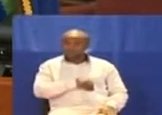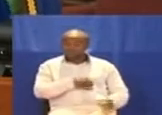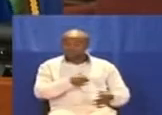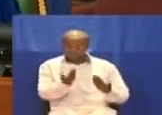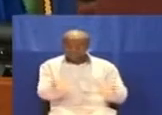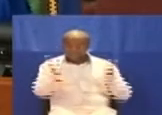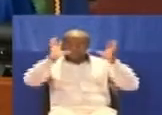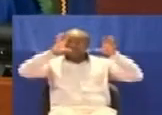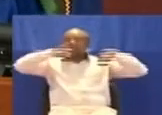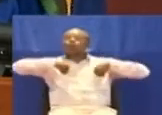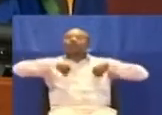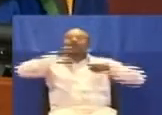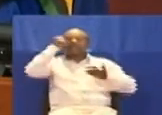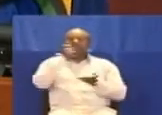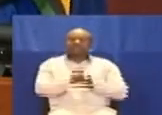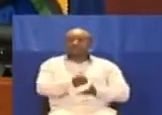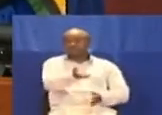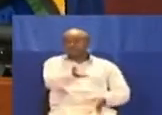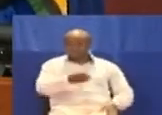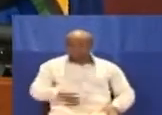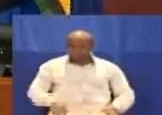zimeafiki azimio hili.